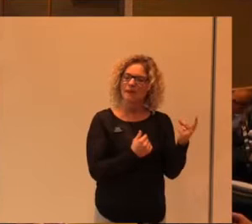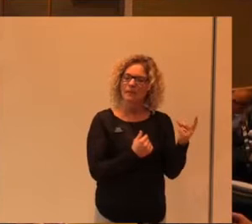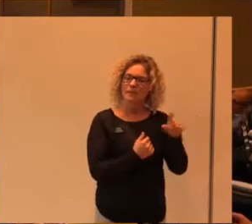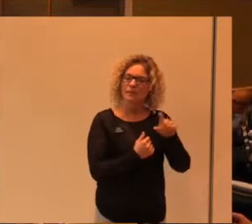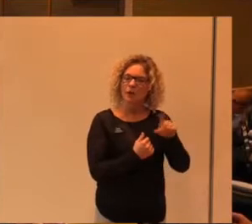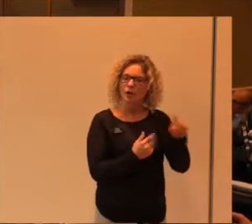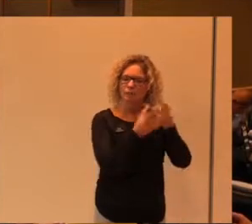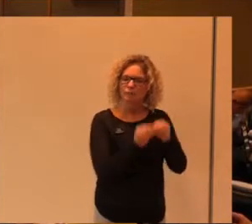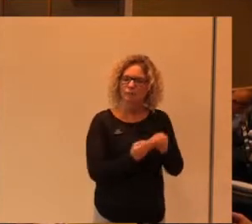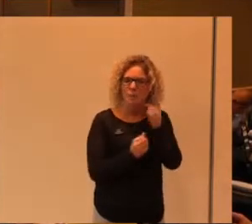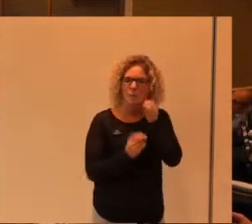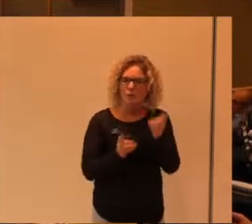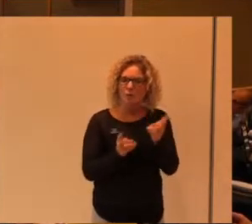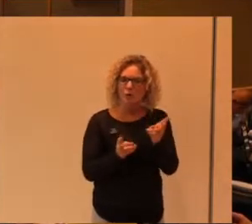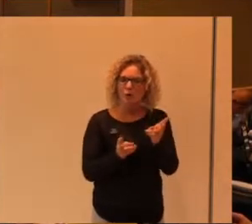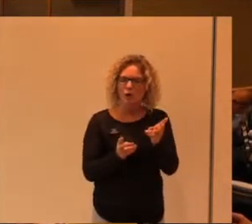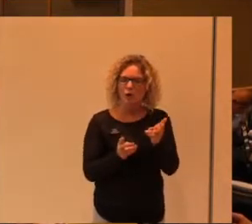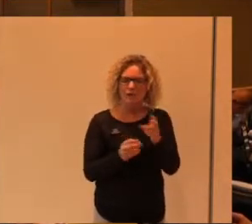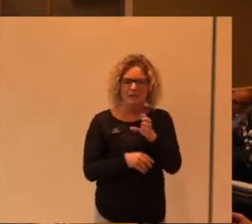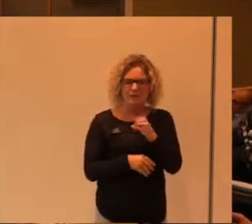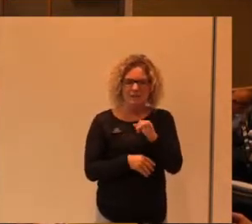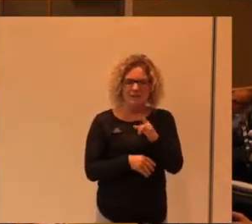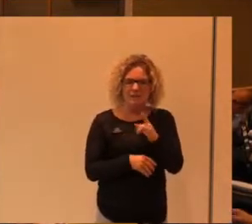lite i Silicon Valley.